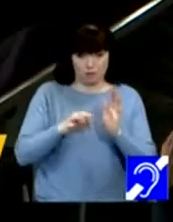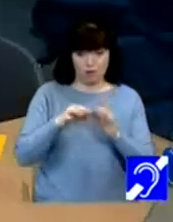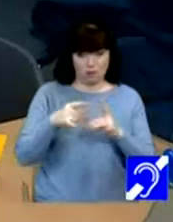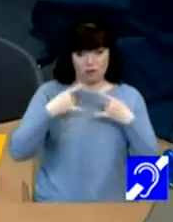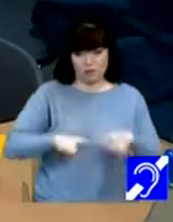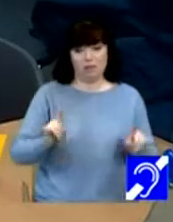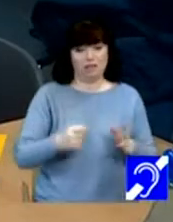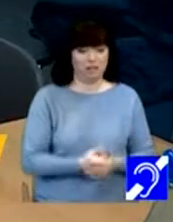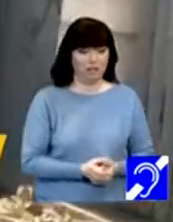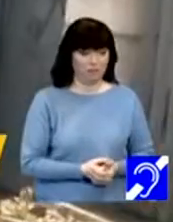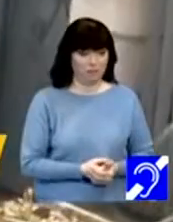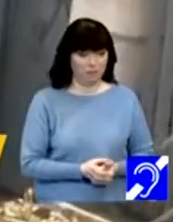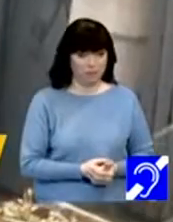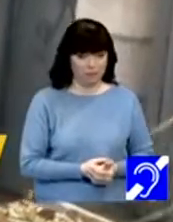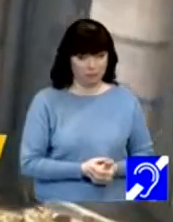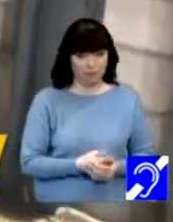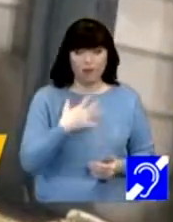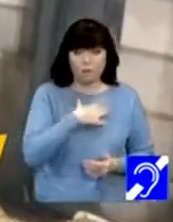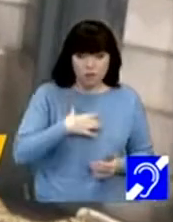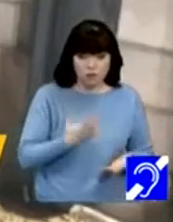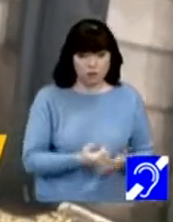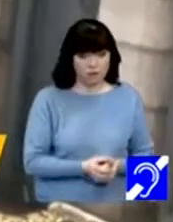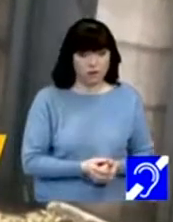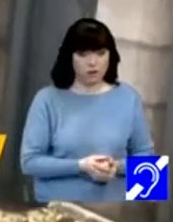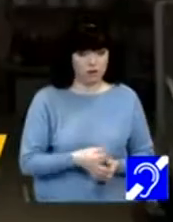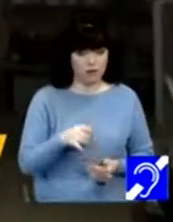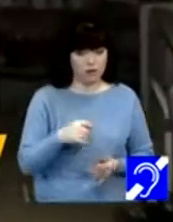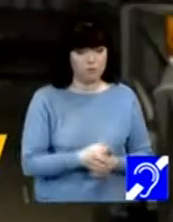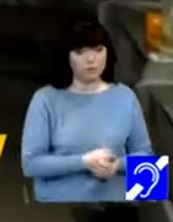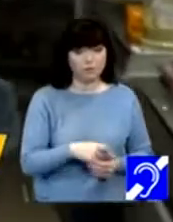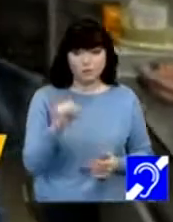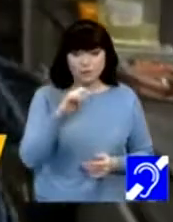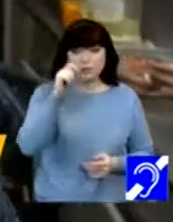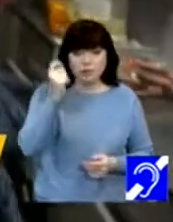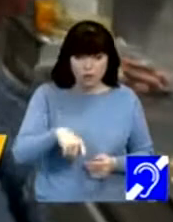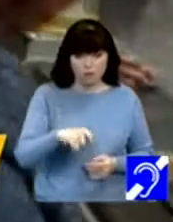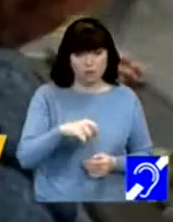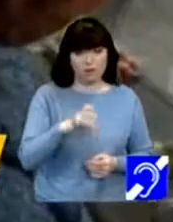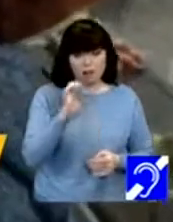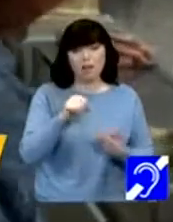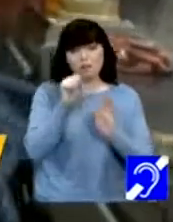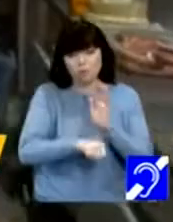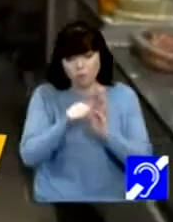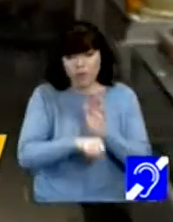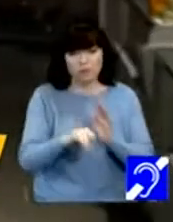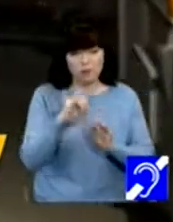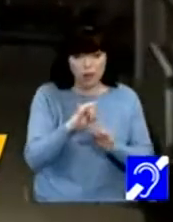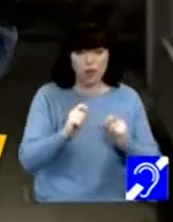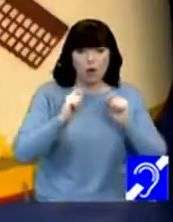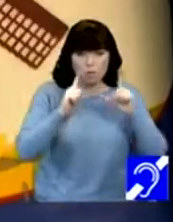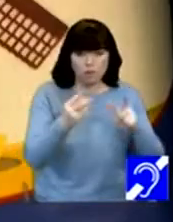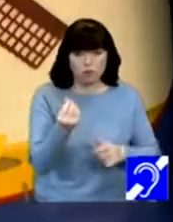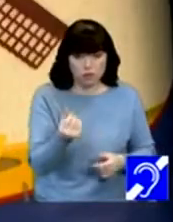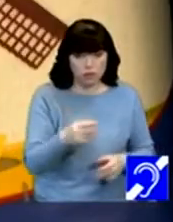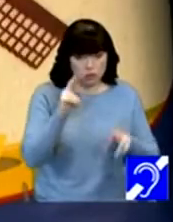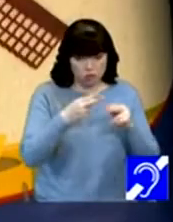și-a născut, sărac. Și deși aveți 2 copii mite. Și războiul cu victimele lui, dar și creșterile de preț, îi pun în gardă